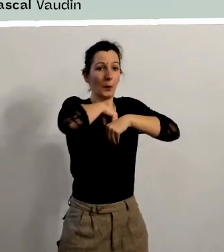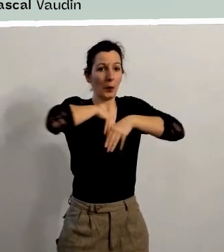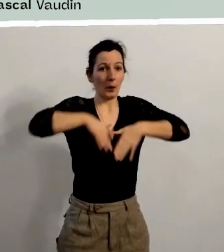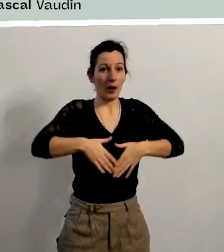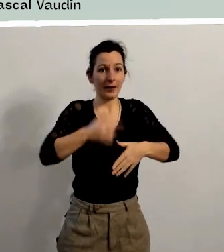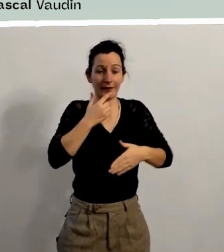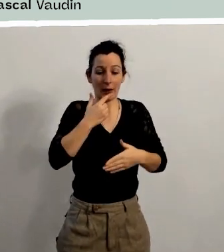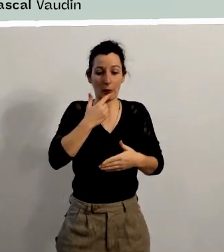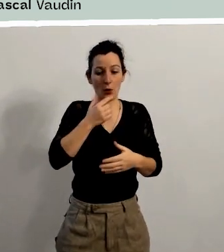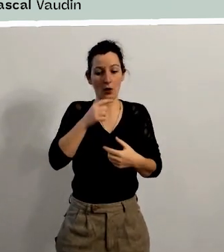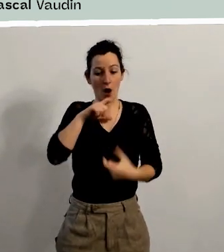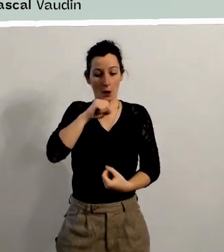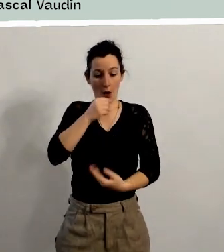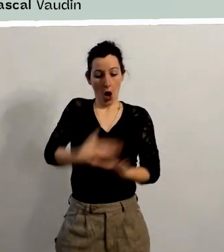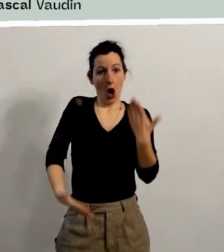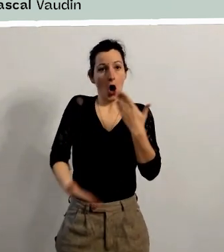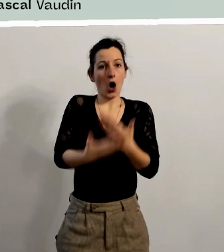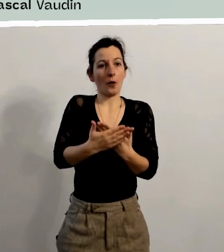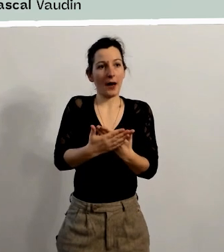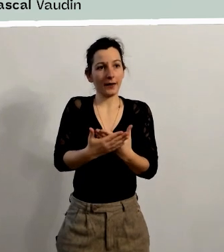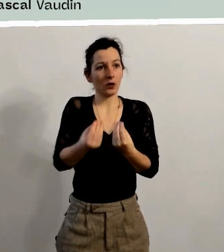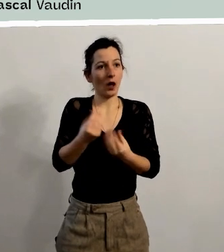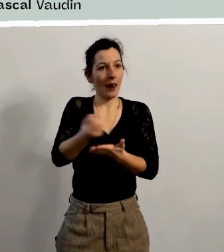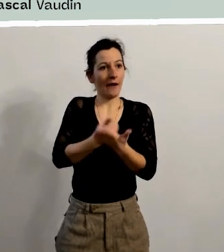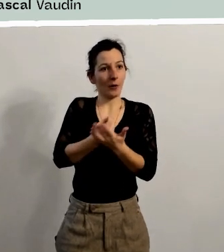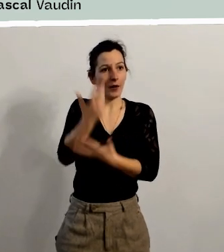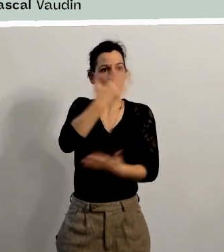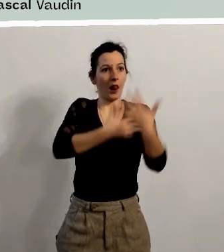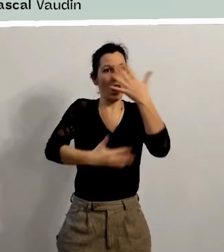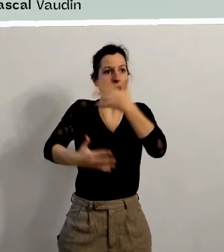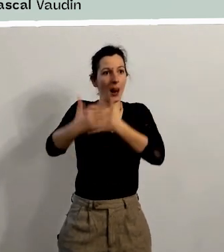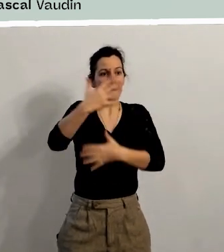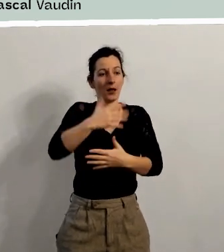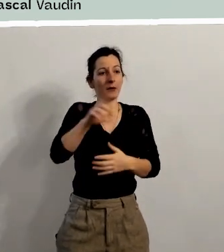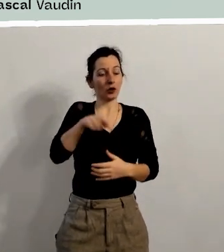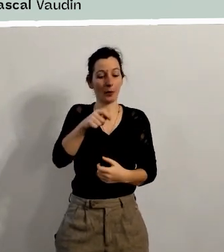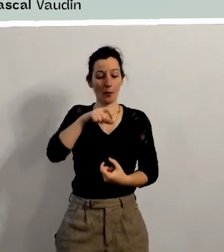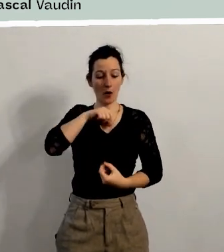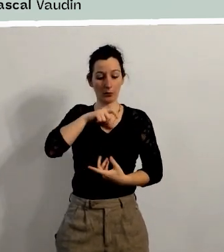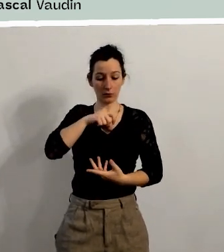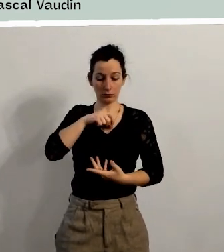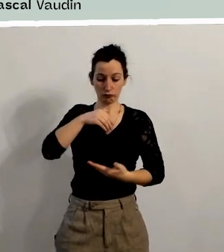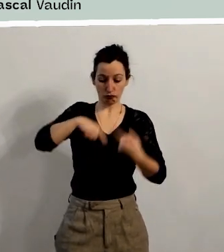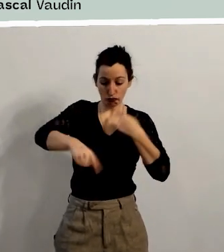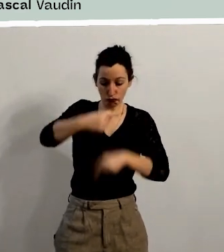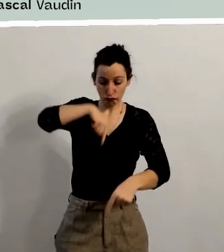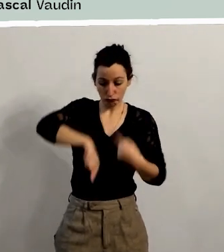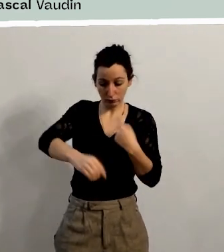remplacer nos hormones et ainsi perturber le message que nos hormones véhiculent dans le corps.